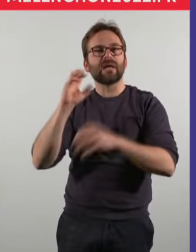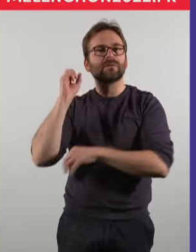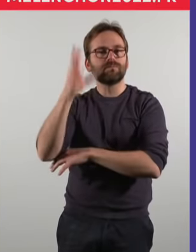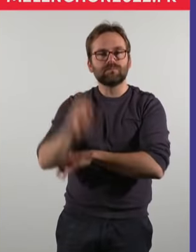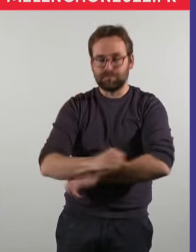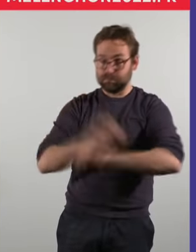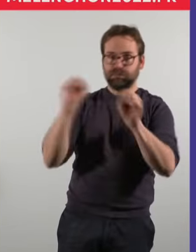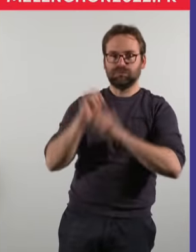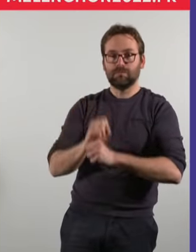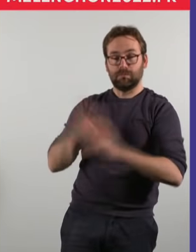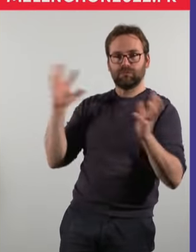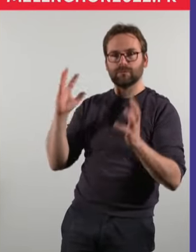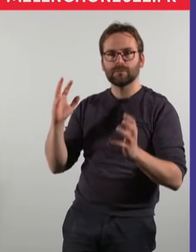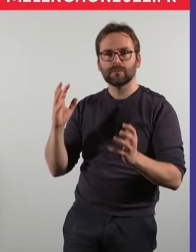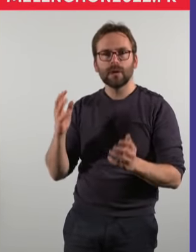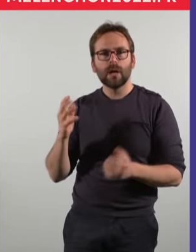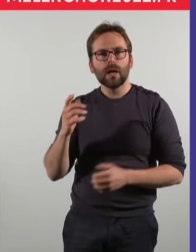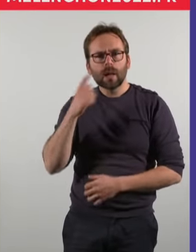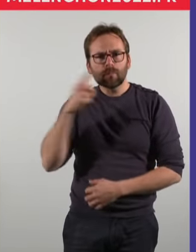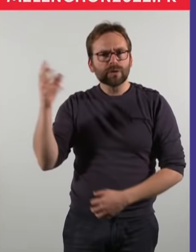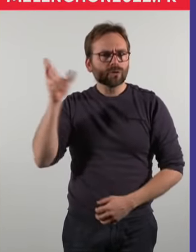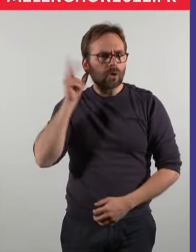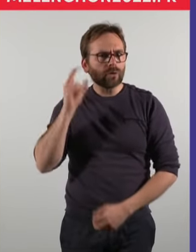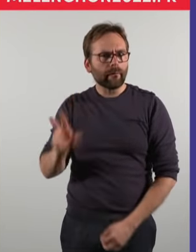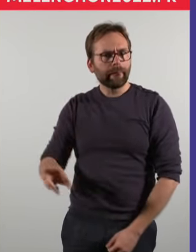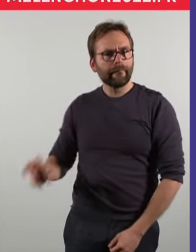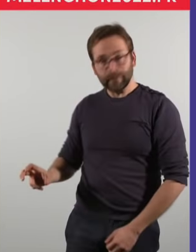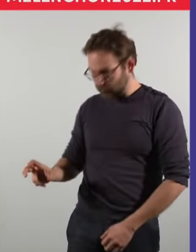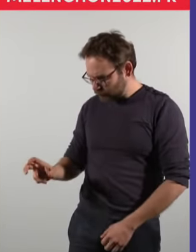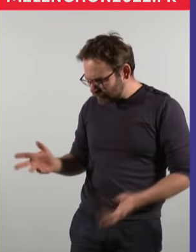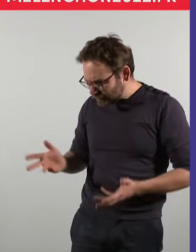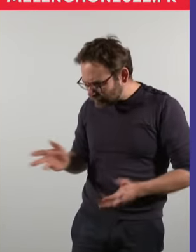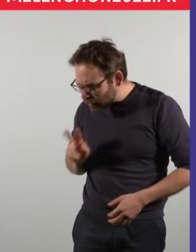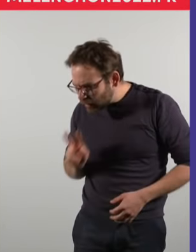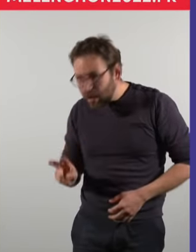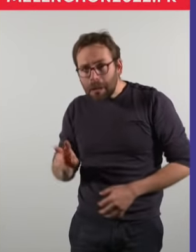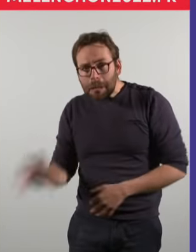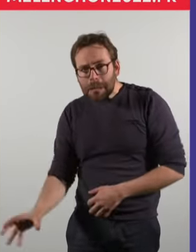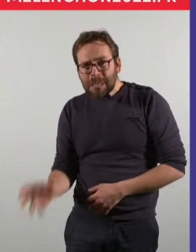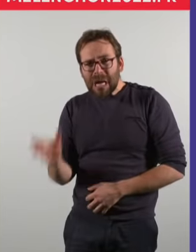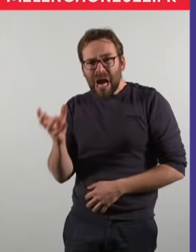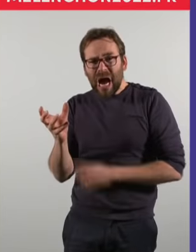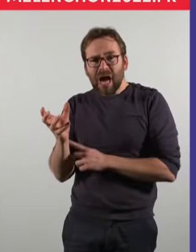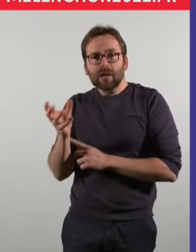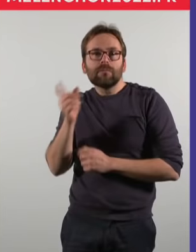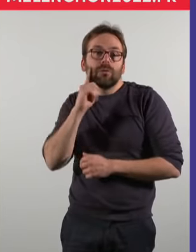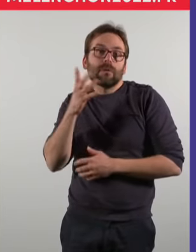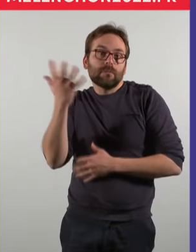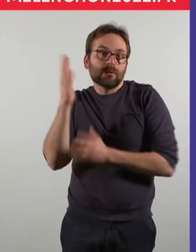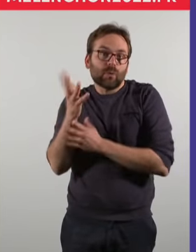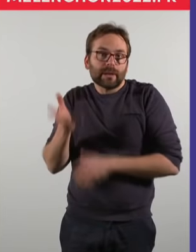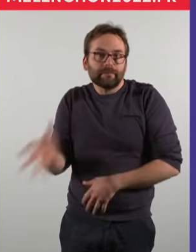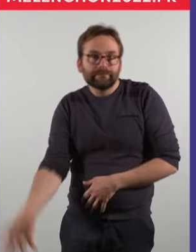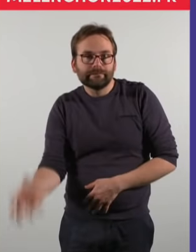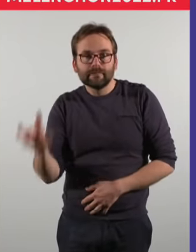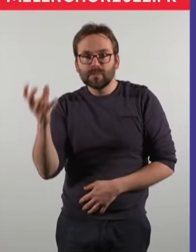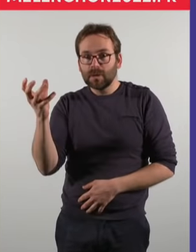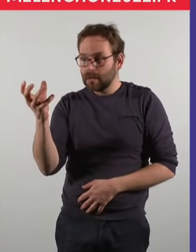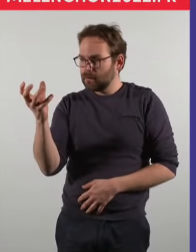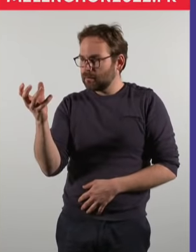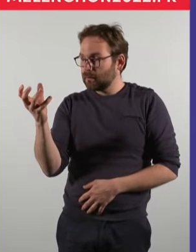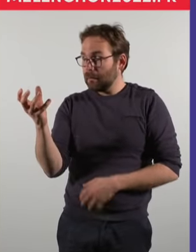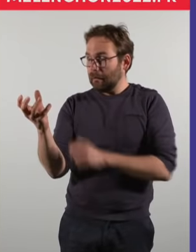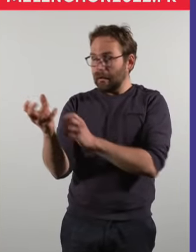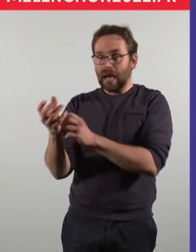J'entends un truc qui tombe à côté de moi. Je me suis approché, je l'ai ramassé de la main droite parce que je suis droitier. J'ai ramassé